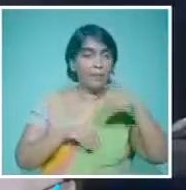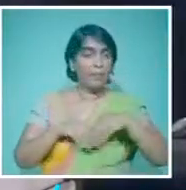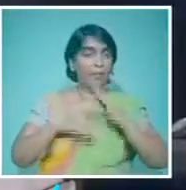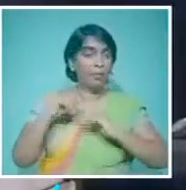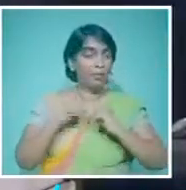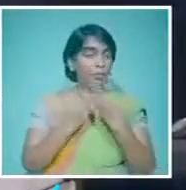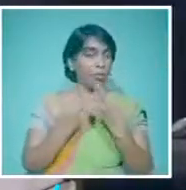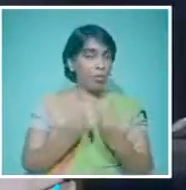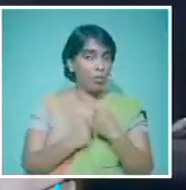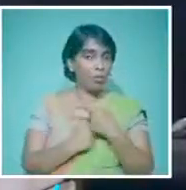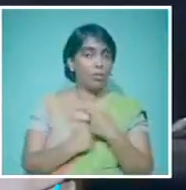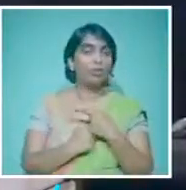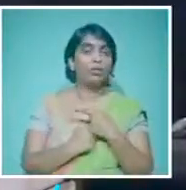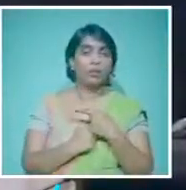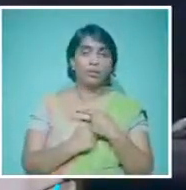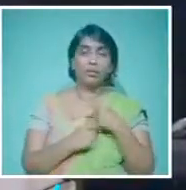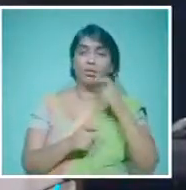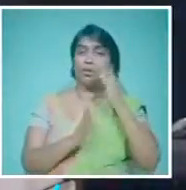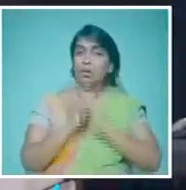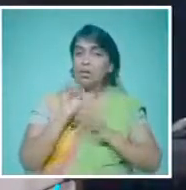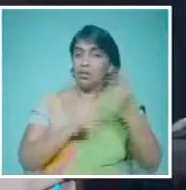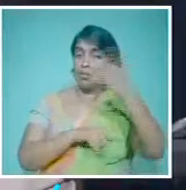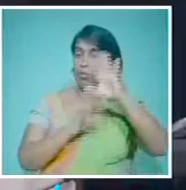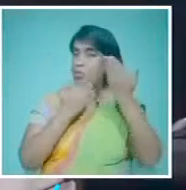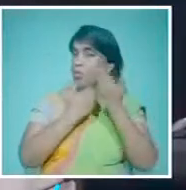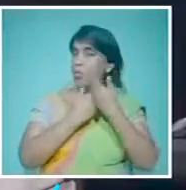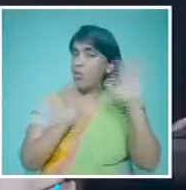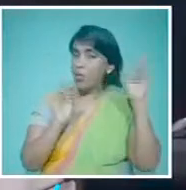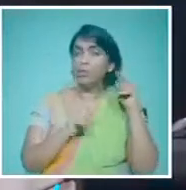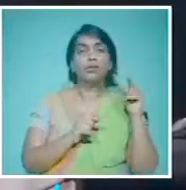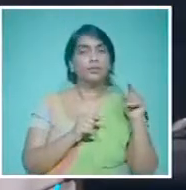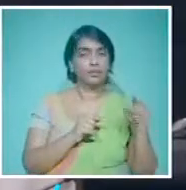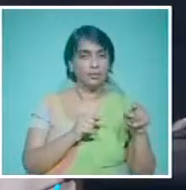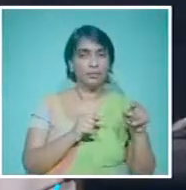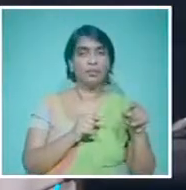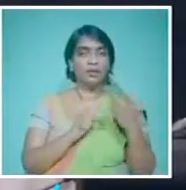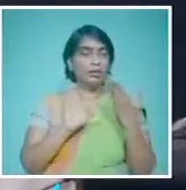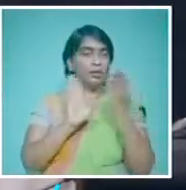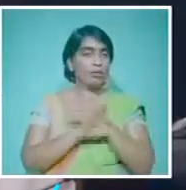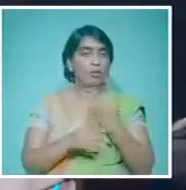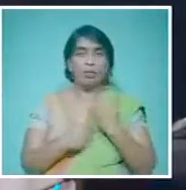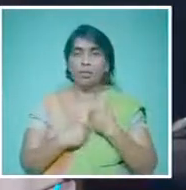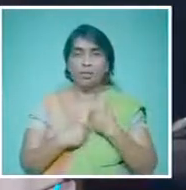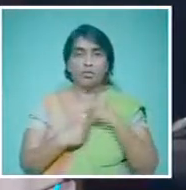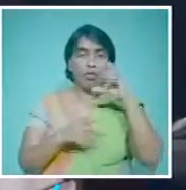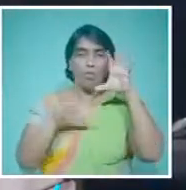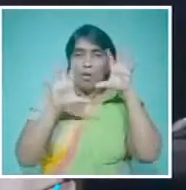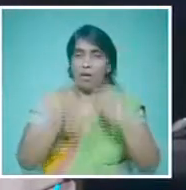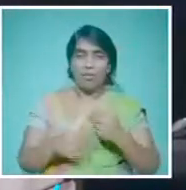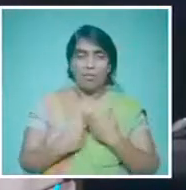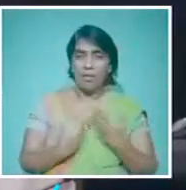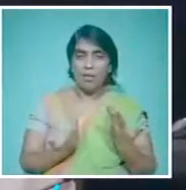ඕනේ ඉන්න මහජනියුත එළවන්න ඕන ක්‍රමය ඒකනම් එදා අපිට තිබුණ නැද්ද කොළඹ වට කරන්